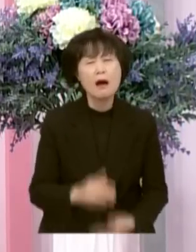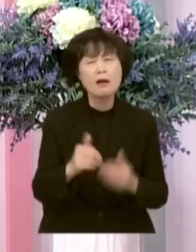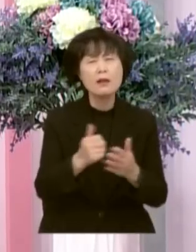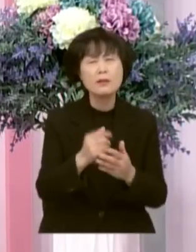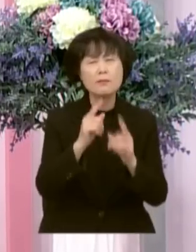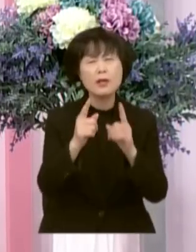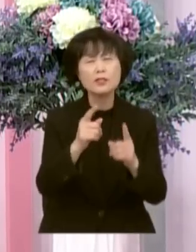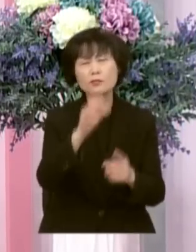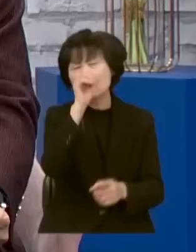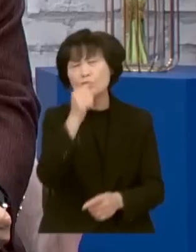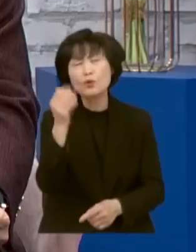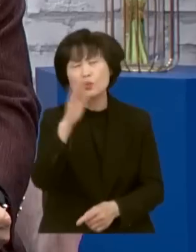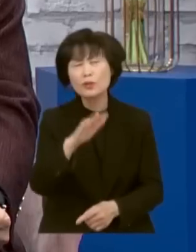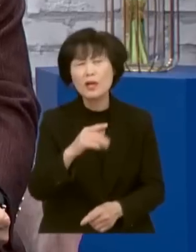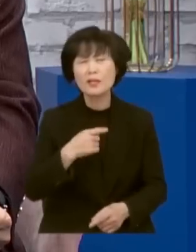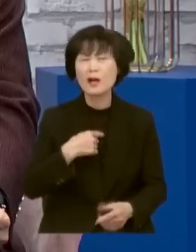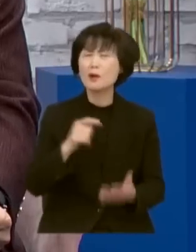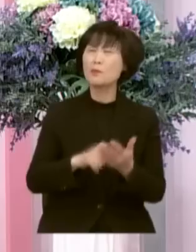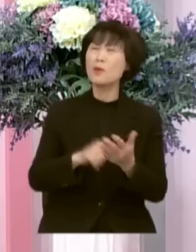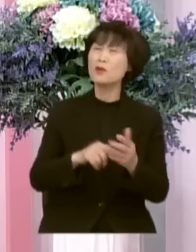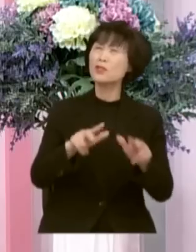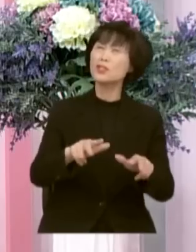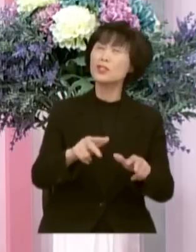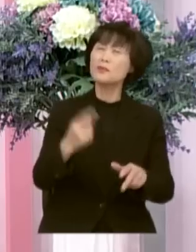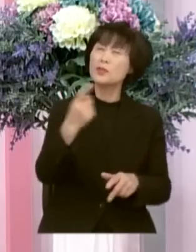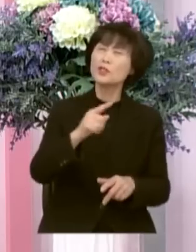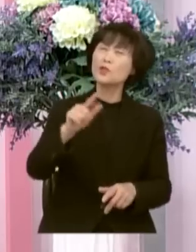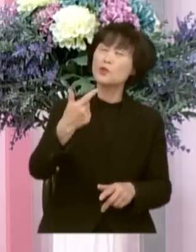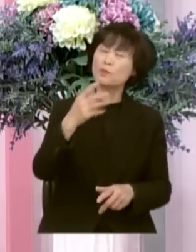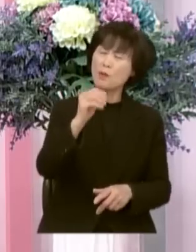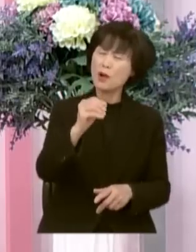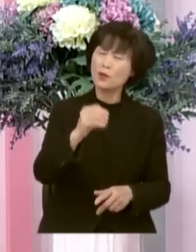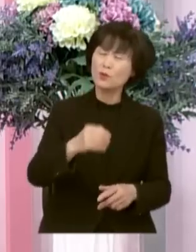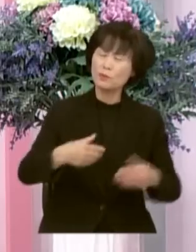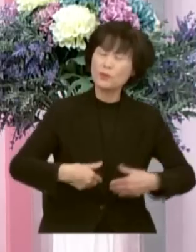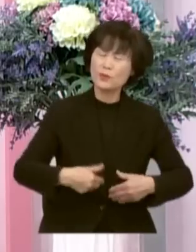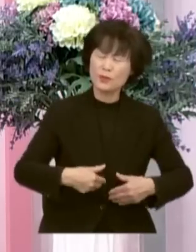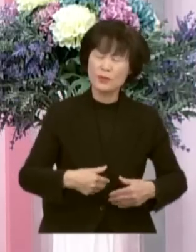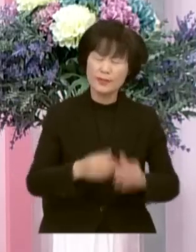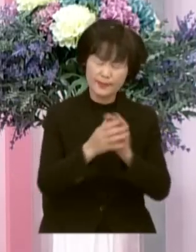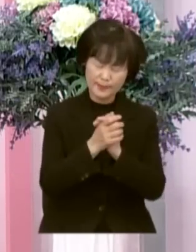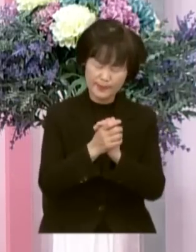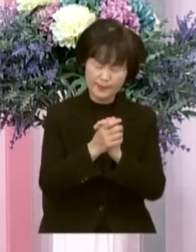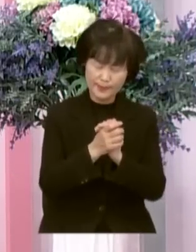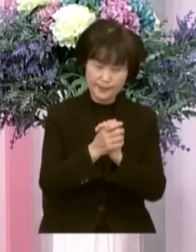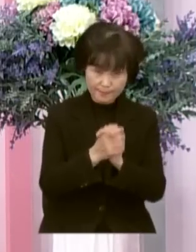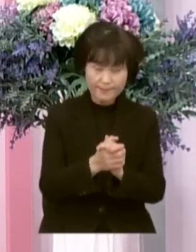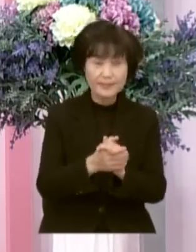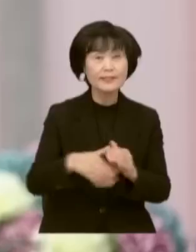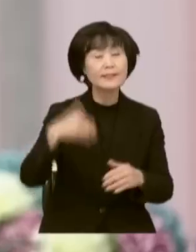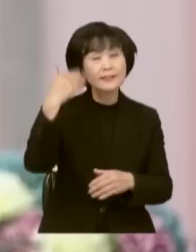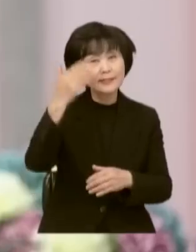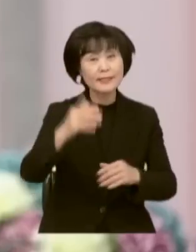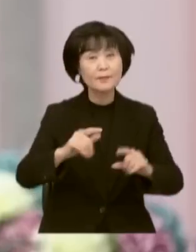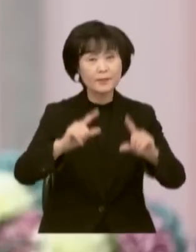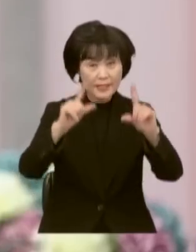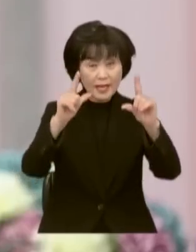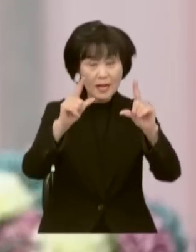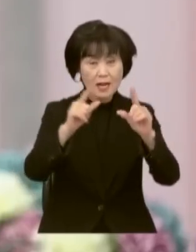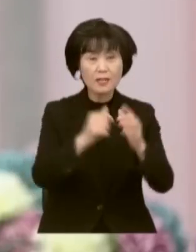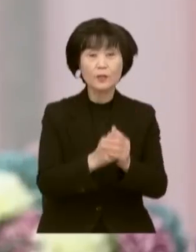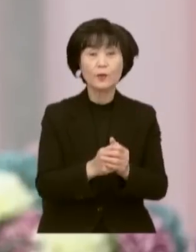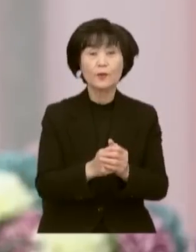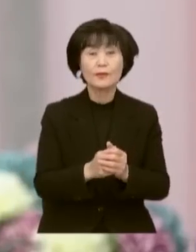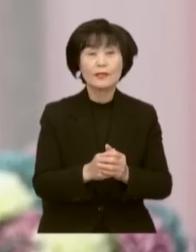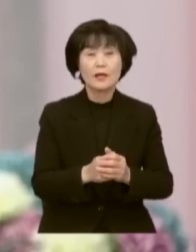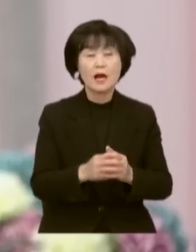게 1,600만 원이니까. 그러면서 일단 기도를 했으니까 이제 안심을 하고는 두 번째 날 이틀째